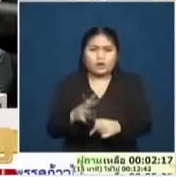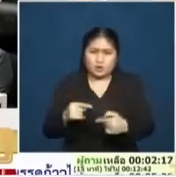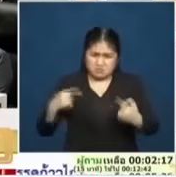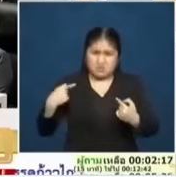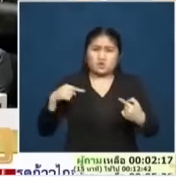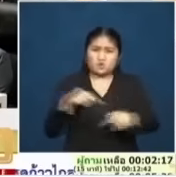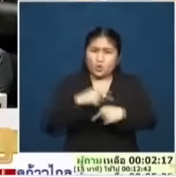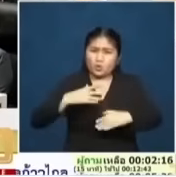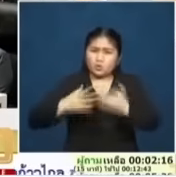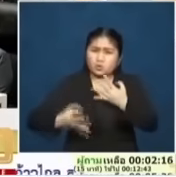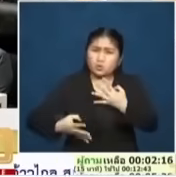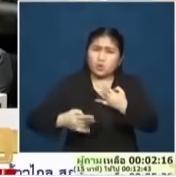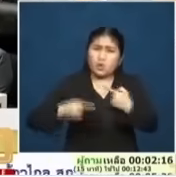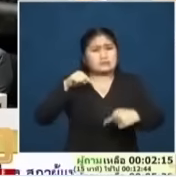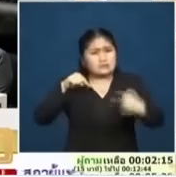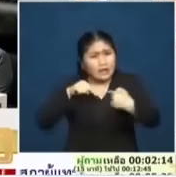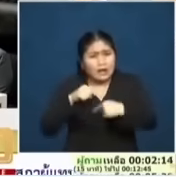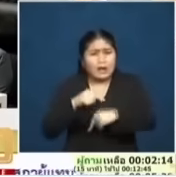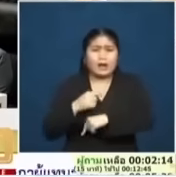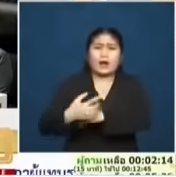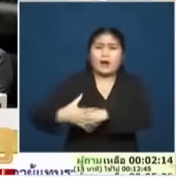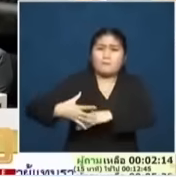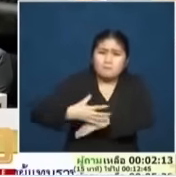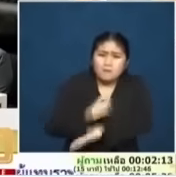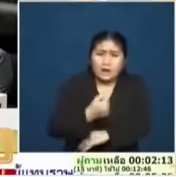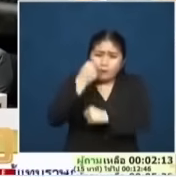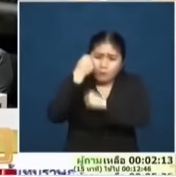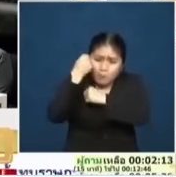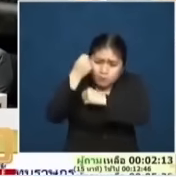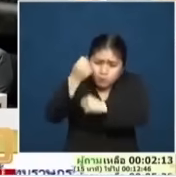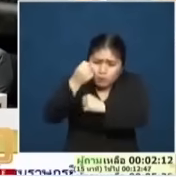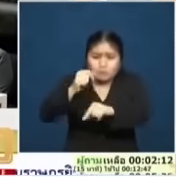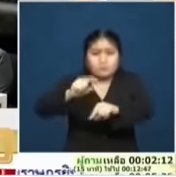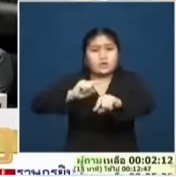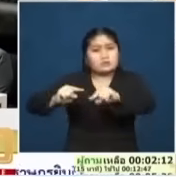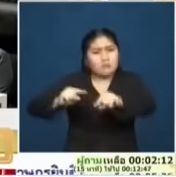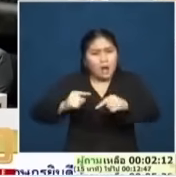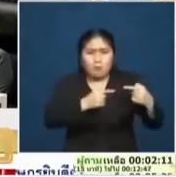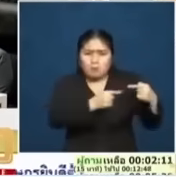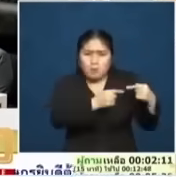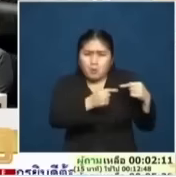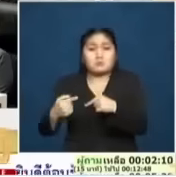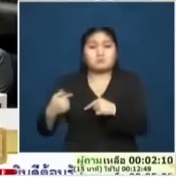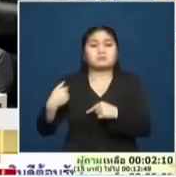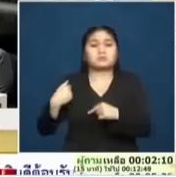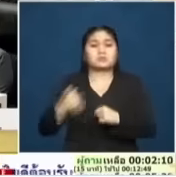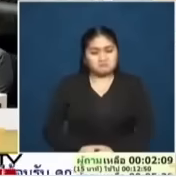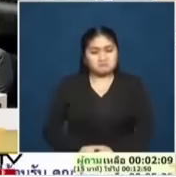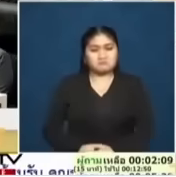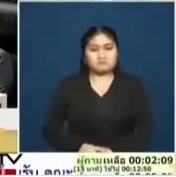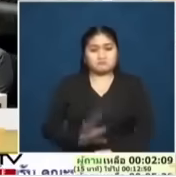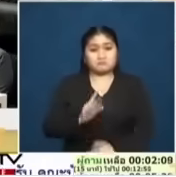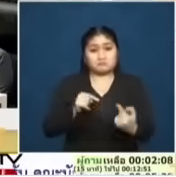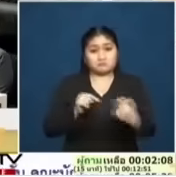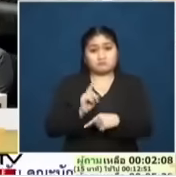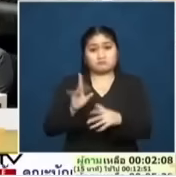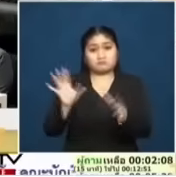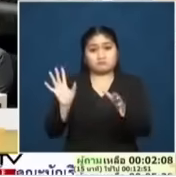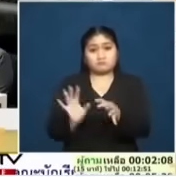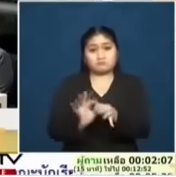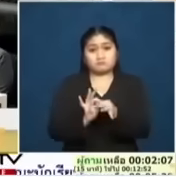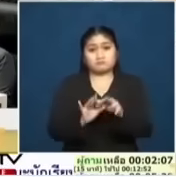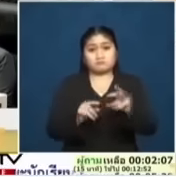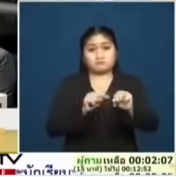157คดี112ต่างๆที่มีการดำเนินการกันน่ะไม่ว่าเปลี่ยนรัฐบาลถ้าข้อมูลหลักฐานมันผิดมันก็คือผิดพูดง่